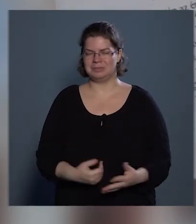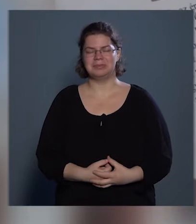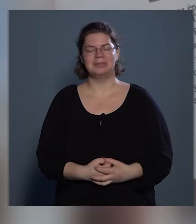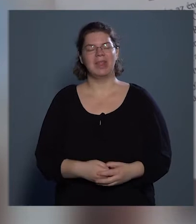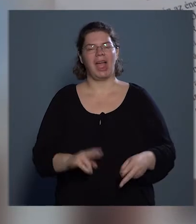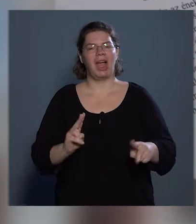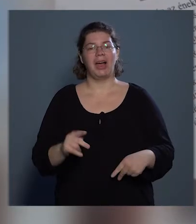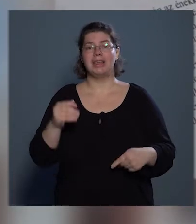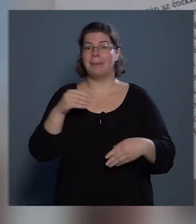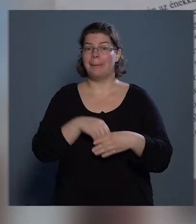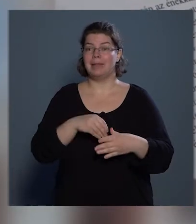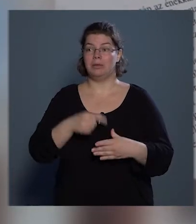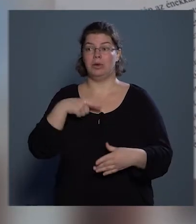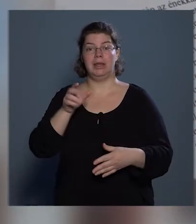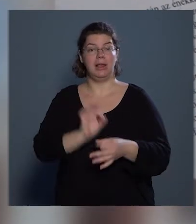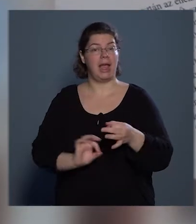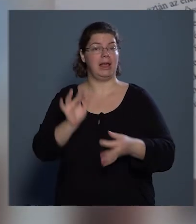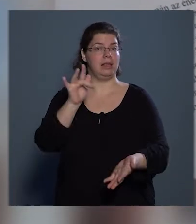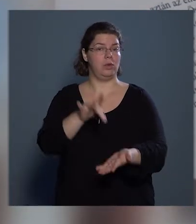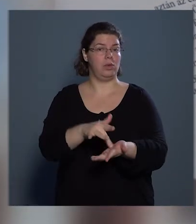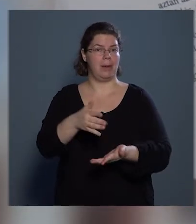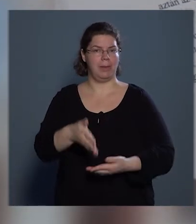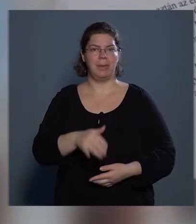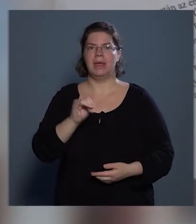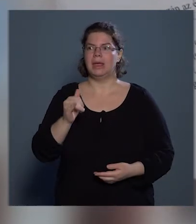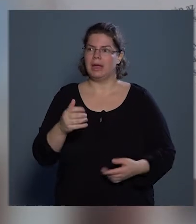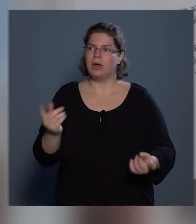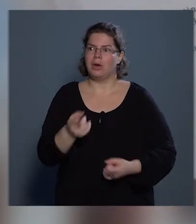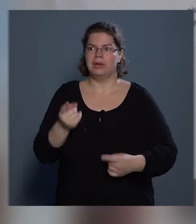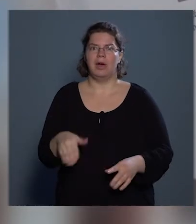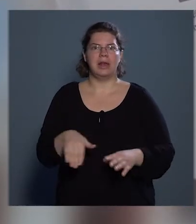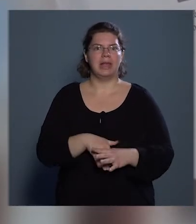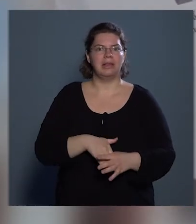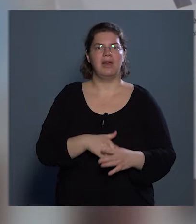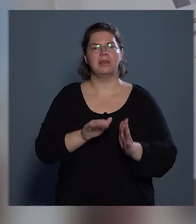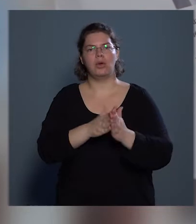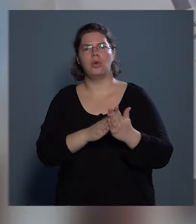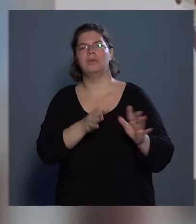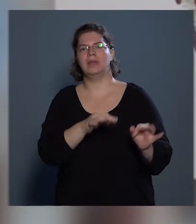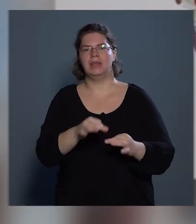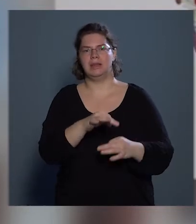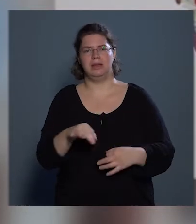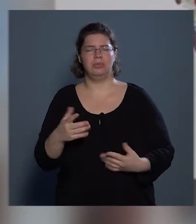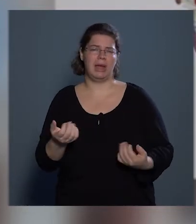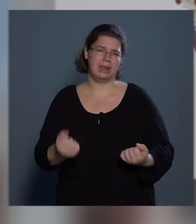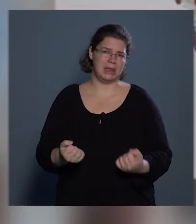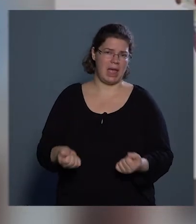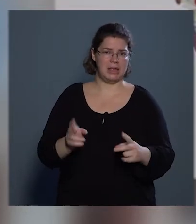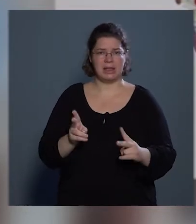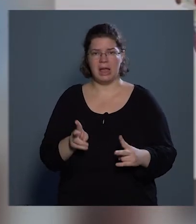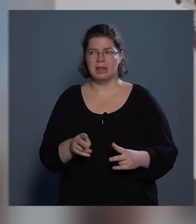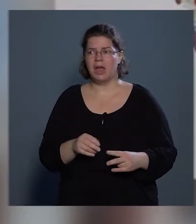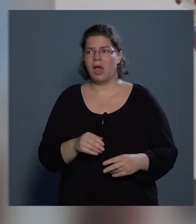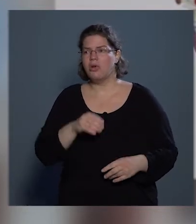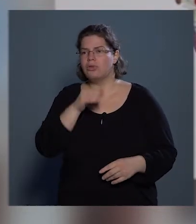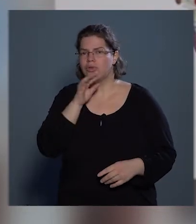az egésznek a közepében, és ugye igen aktívan részt vett a könyvnek és a készítésében, talán egy kicsit nehéz lehet a szubjektív